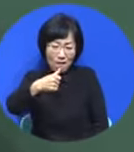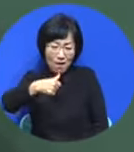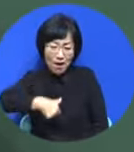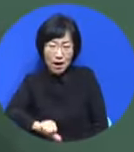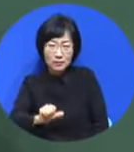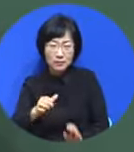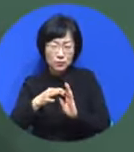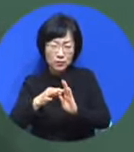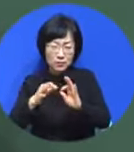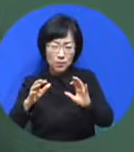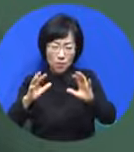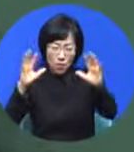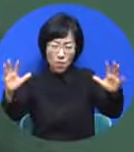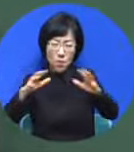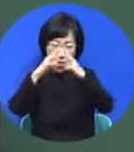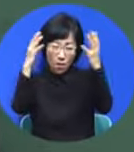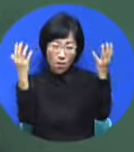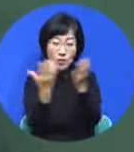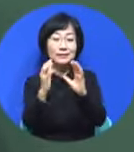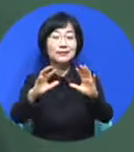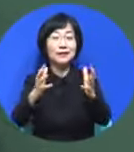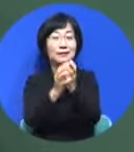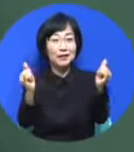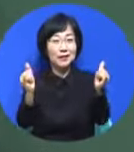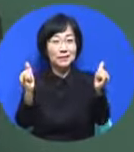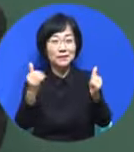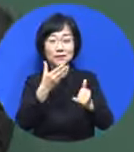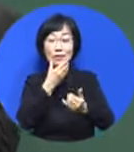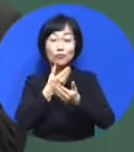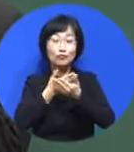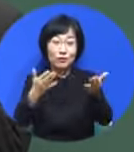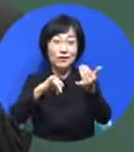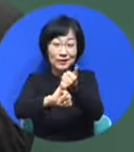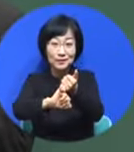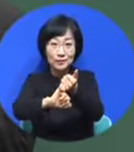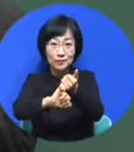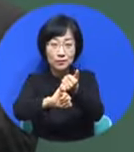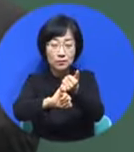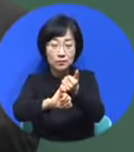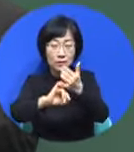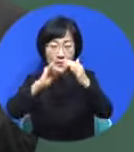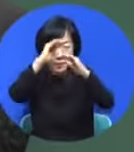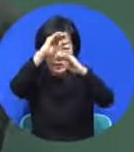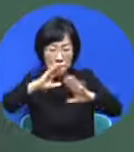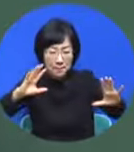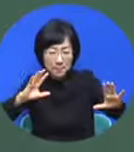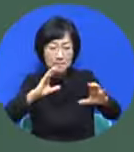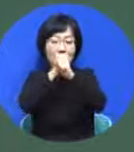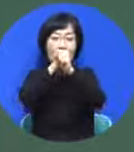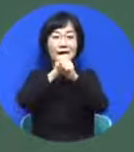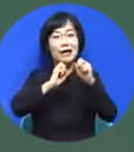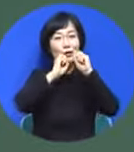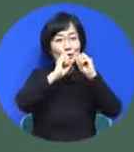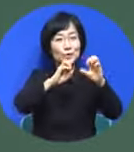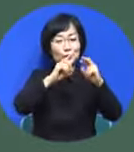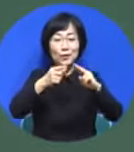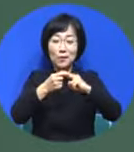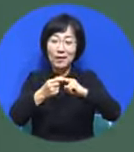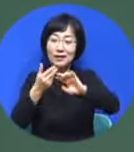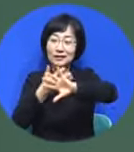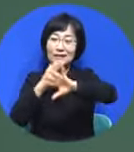받게 될 것이다. And through your seed, all nations on earth will be blessed. This is evangelism and missions.